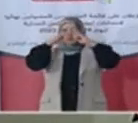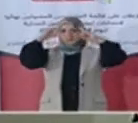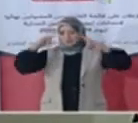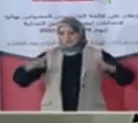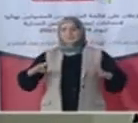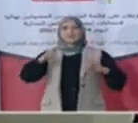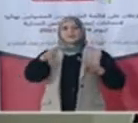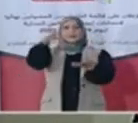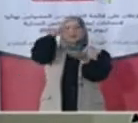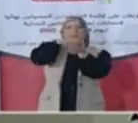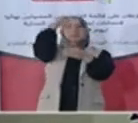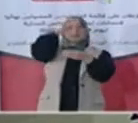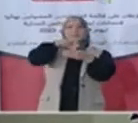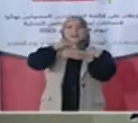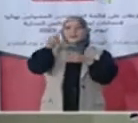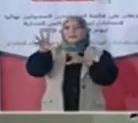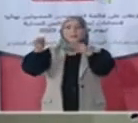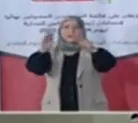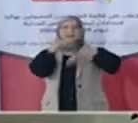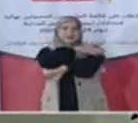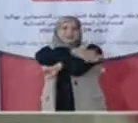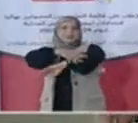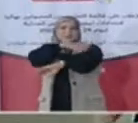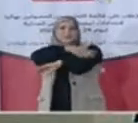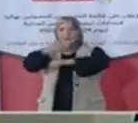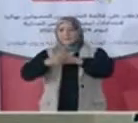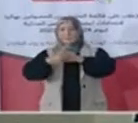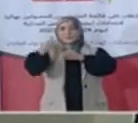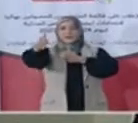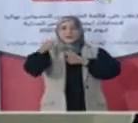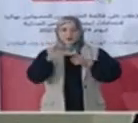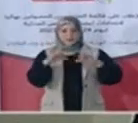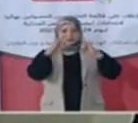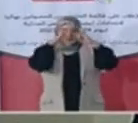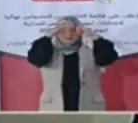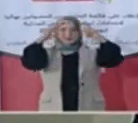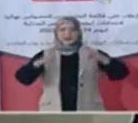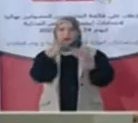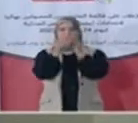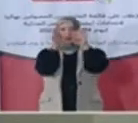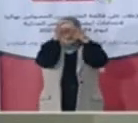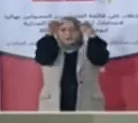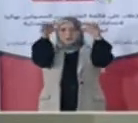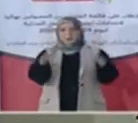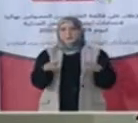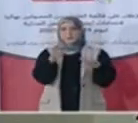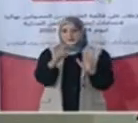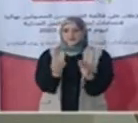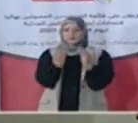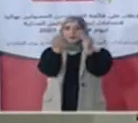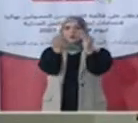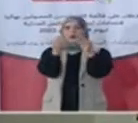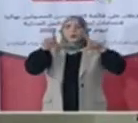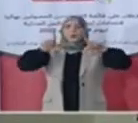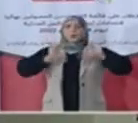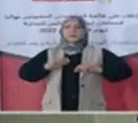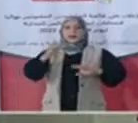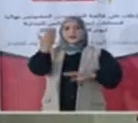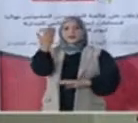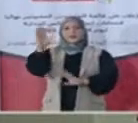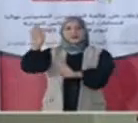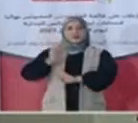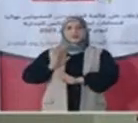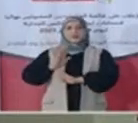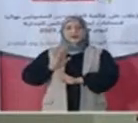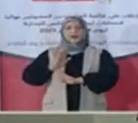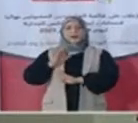اقتراع في بعض أيضا المناطق النائية، والخيمة هذه سوف تكون طبعا يعني مش توفرها إن شاء الله وزارة الدفاع الوطني، باش